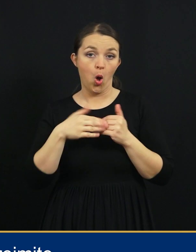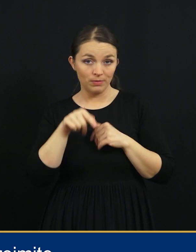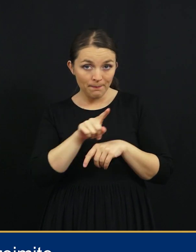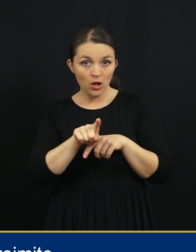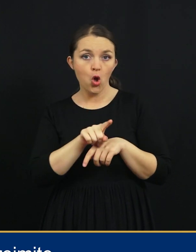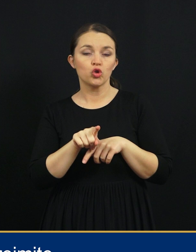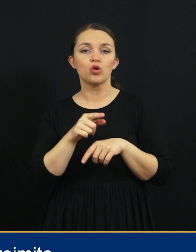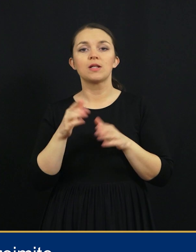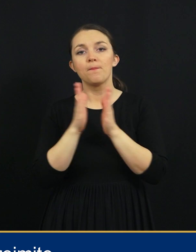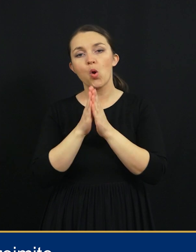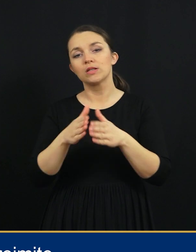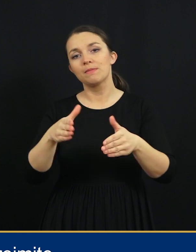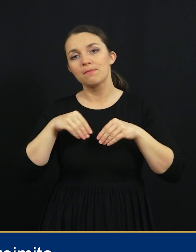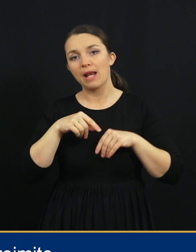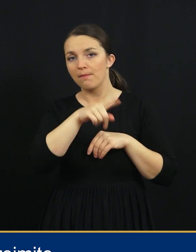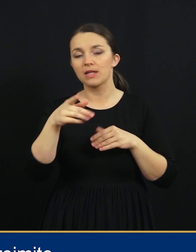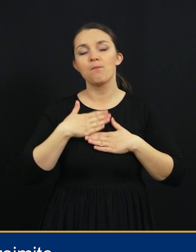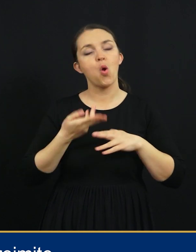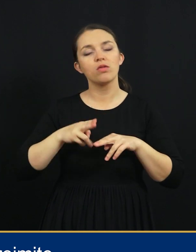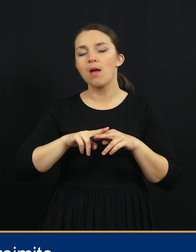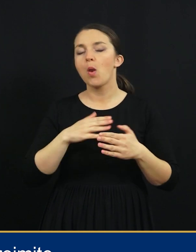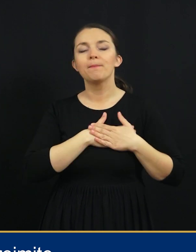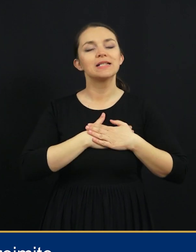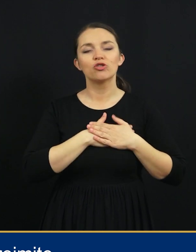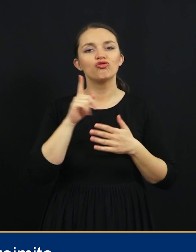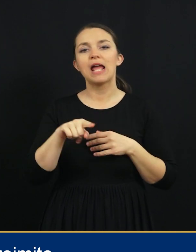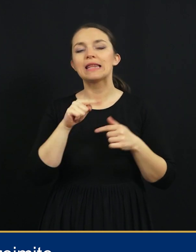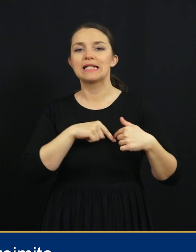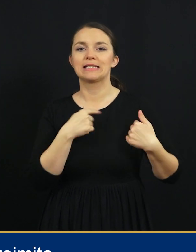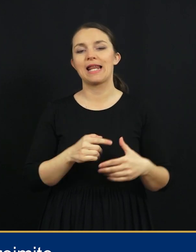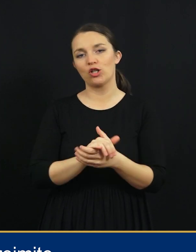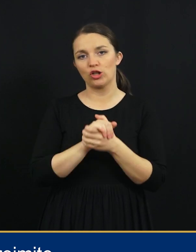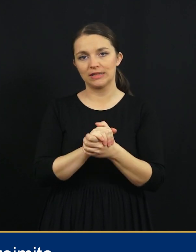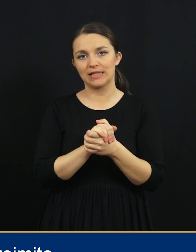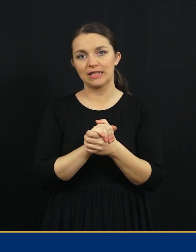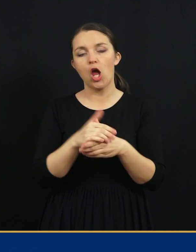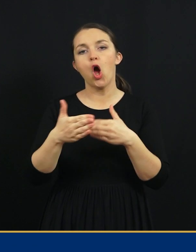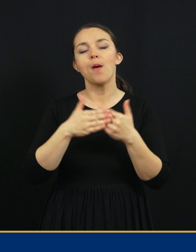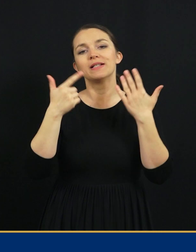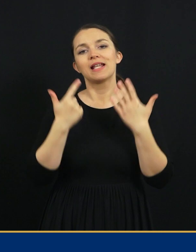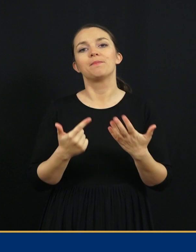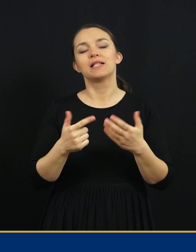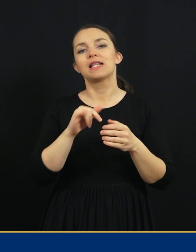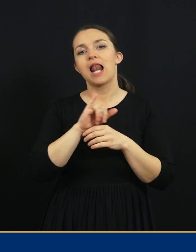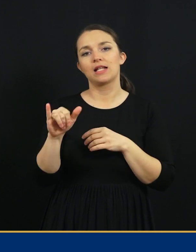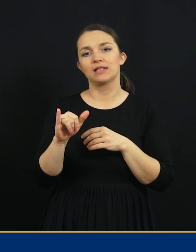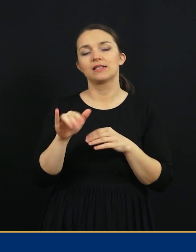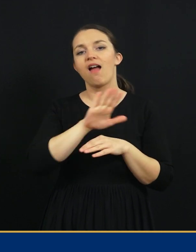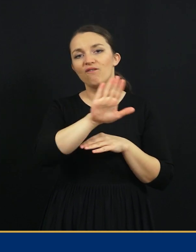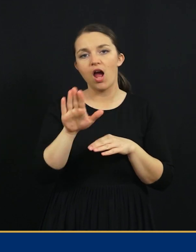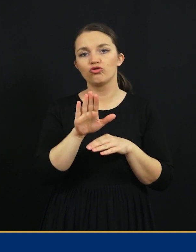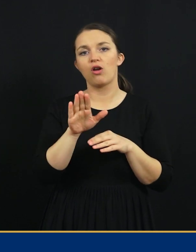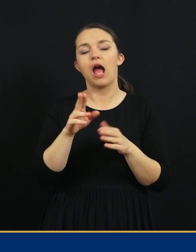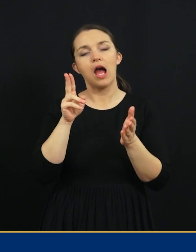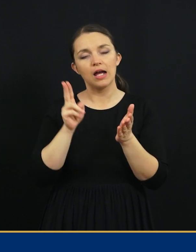tej priložnosti, prosim, sprejmite moje najbolj prisrčne in iskrene čestitke ob 70-letnici